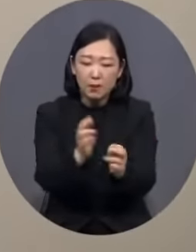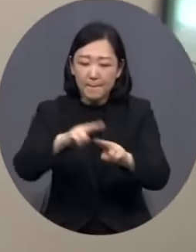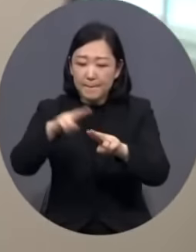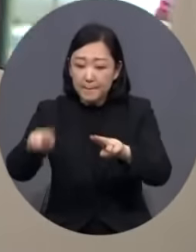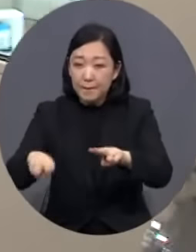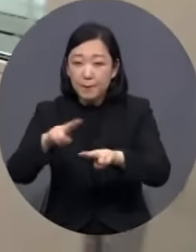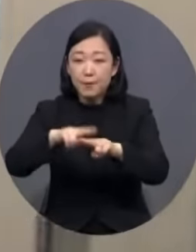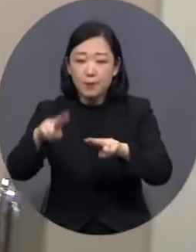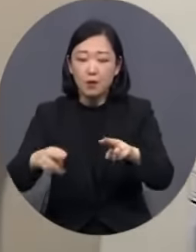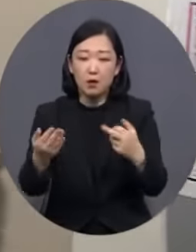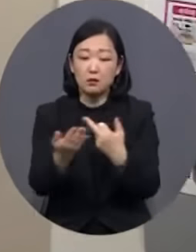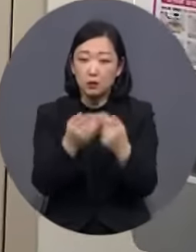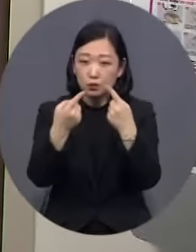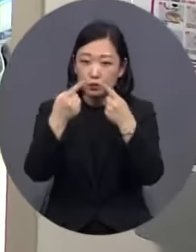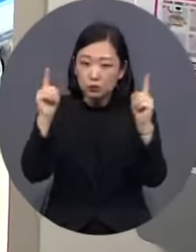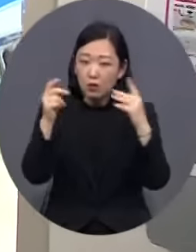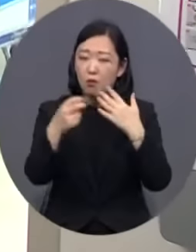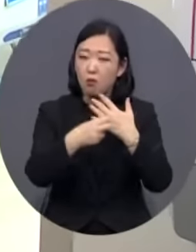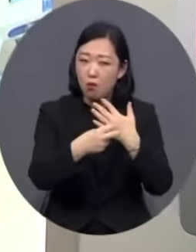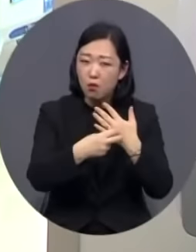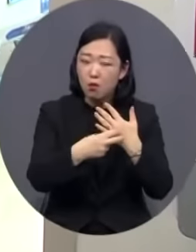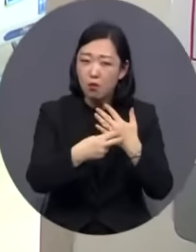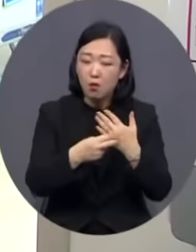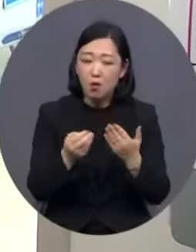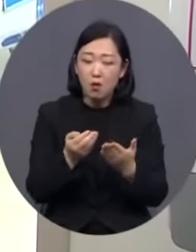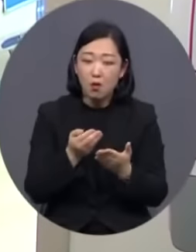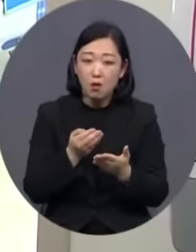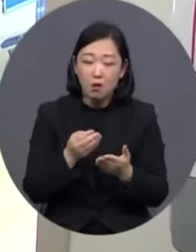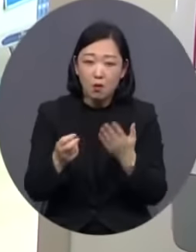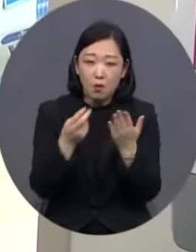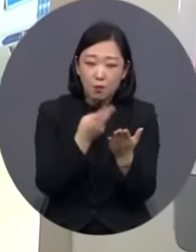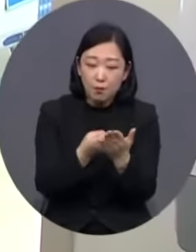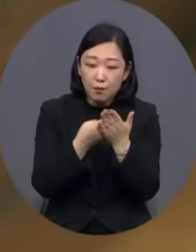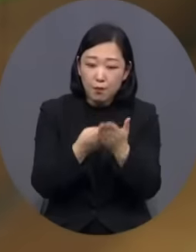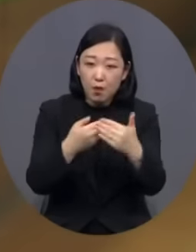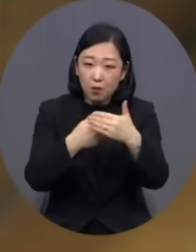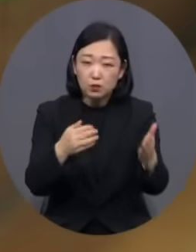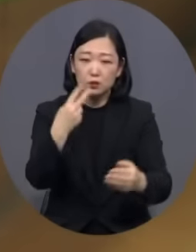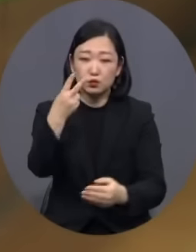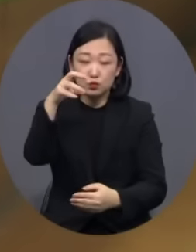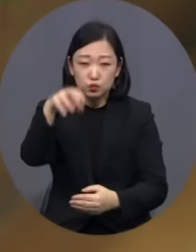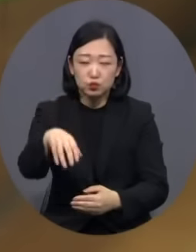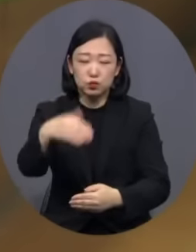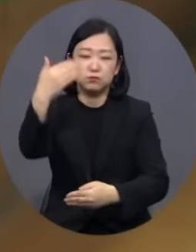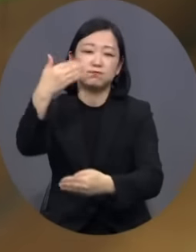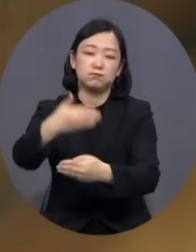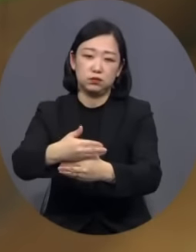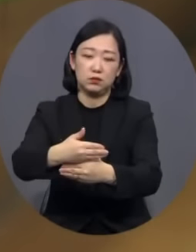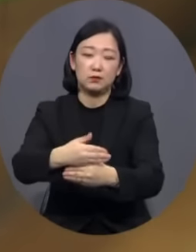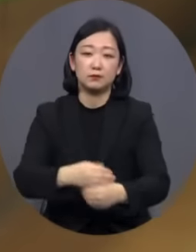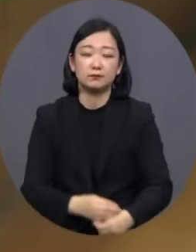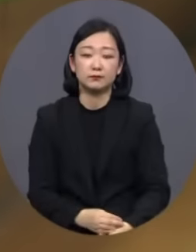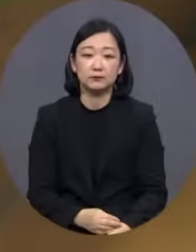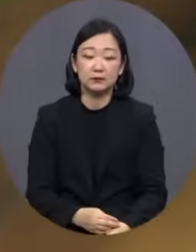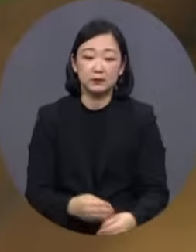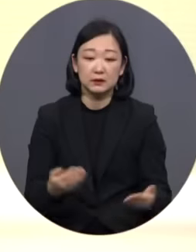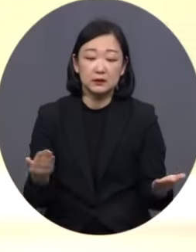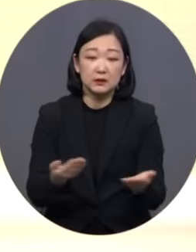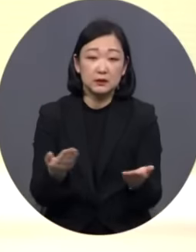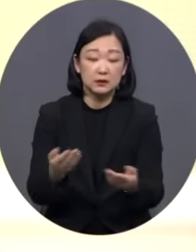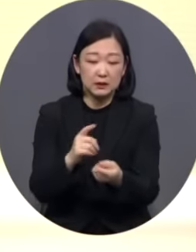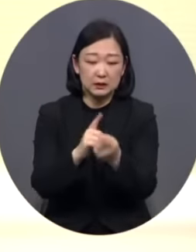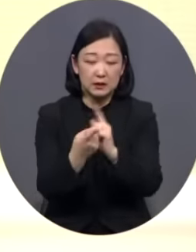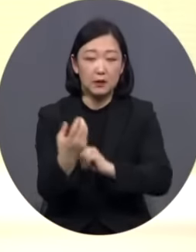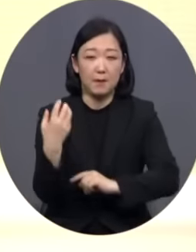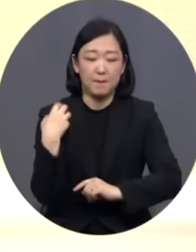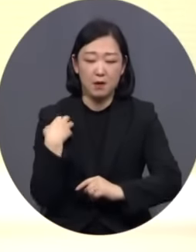장기화되면서 제주대병원 측은 환자 수가 적은 병동 두 곳을 폐쇄했습니다. 전공의들이 맡았던 진료를 떠나는 전문의와